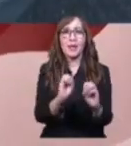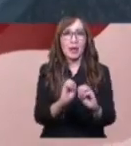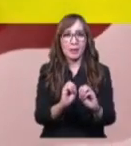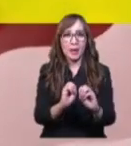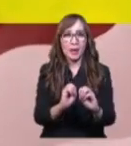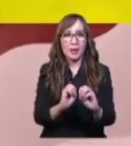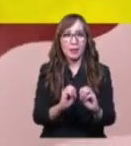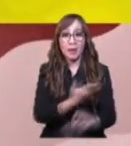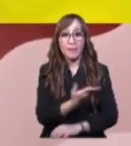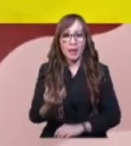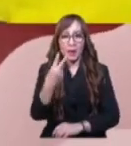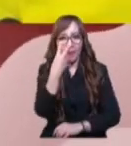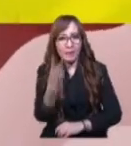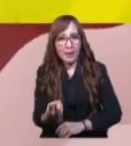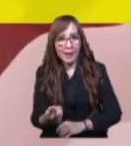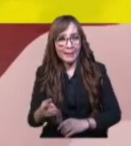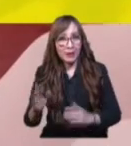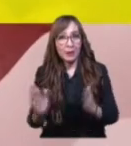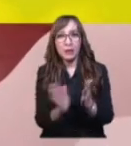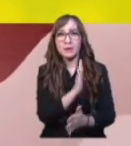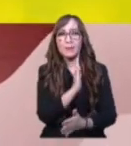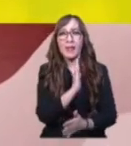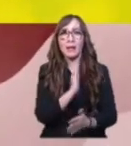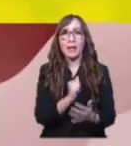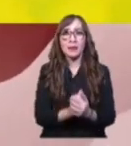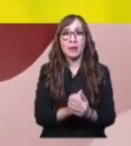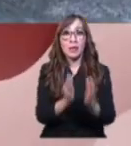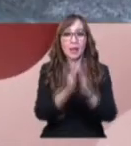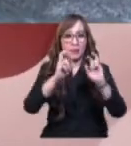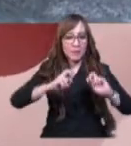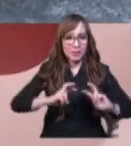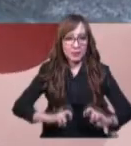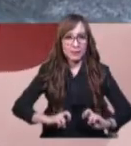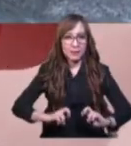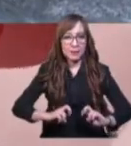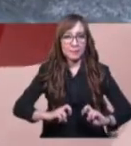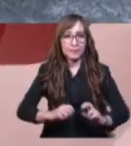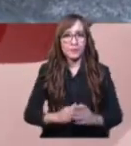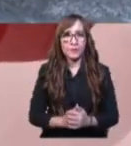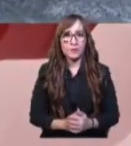melihat kesempatan itu, lalu mereka melakukan riset tentunya. Nah,